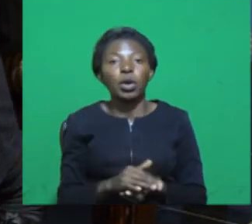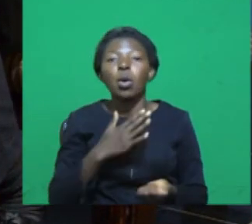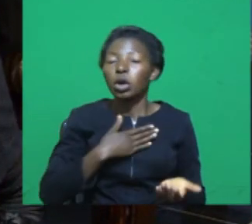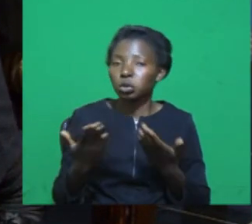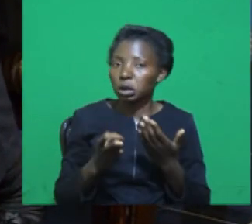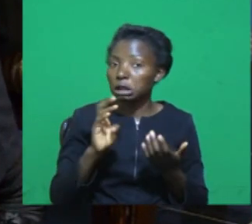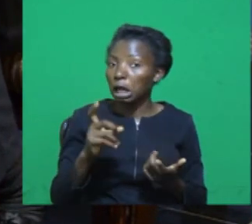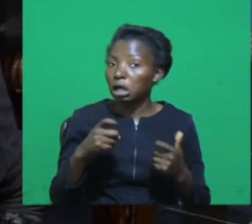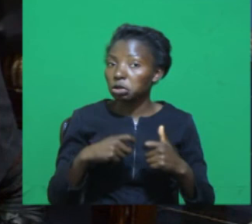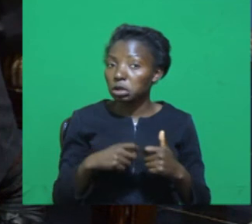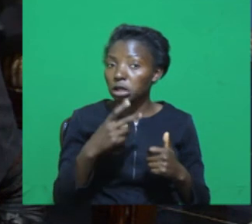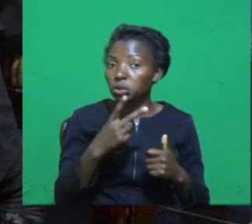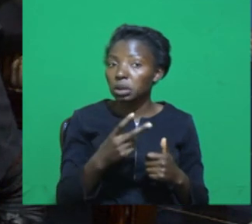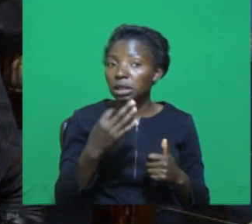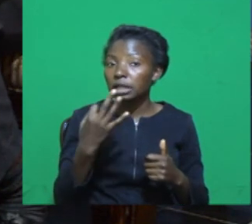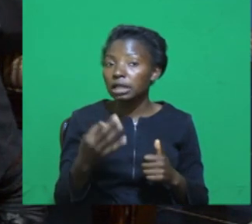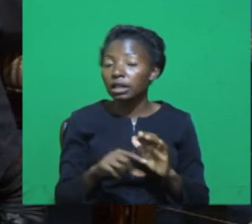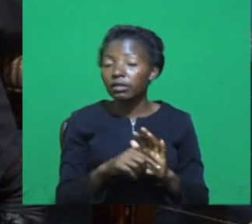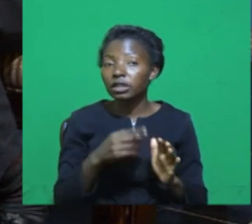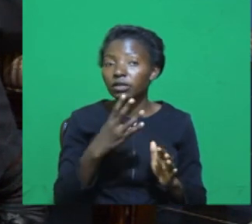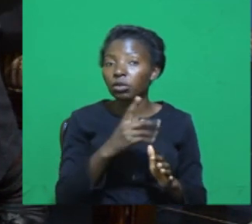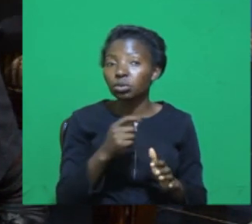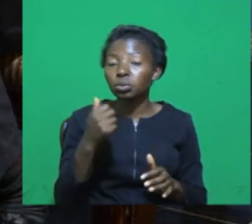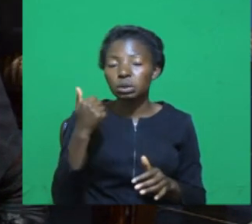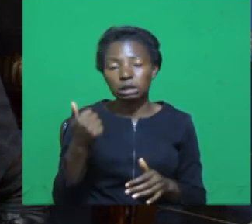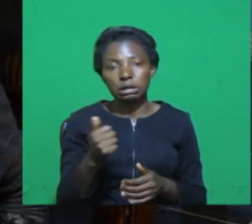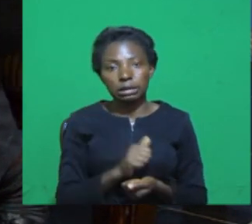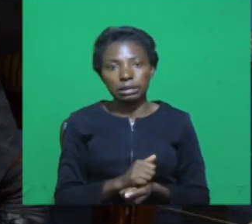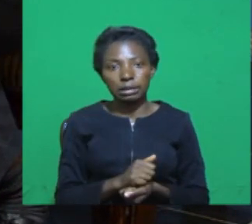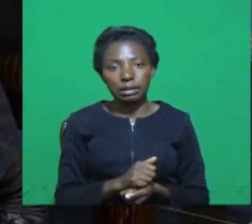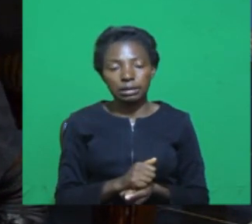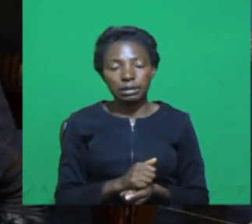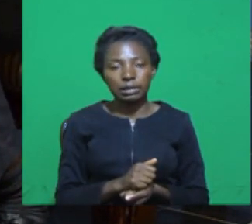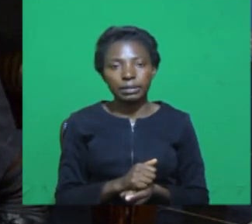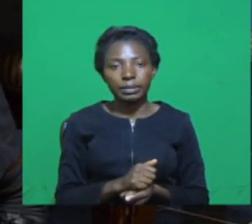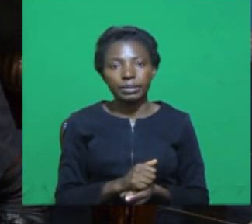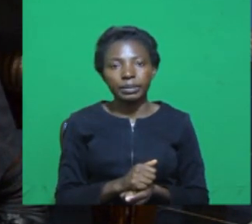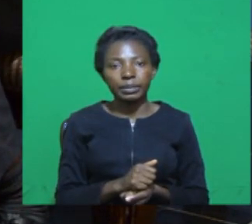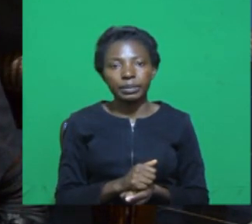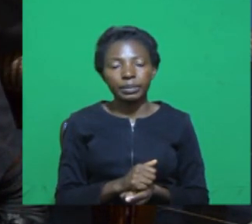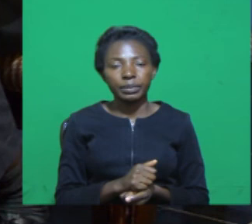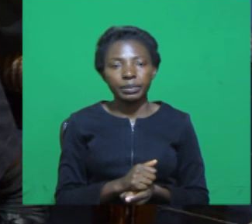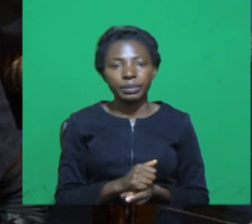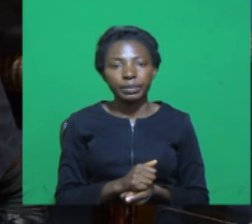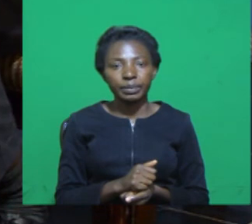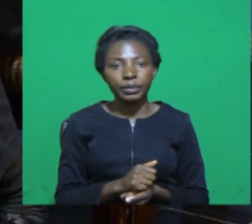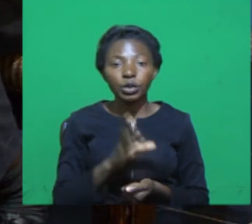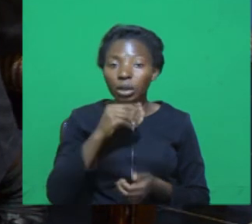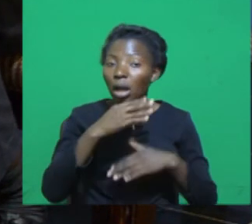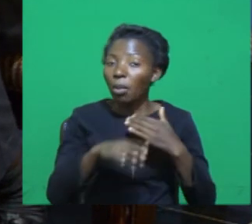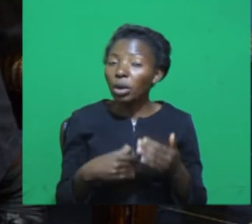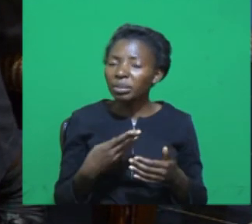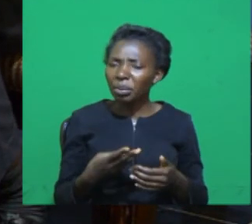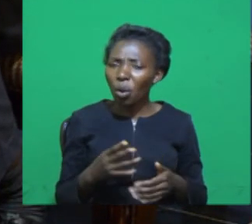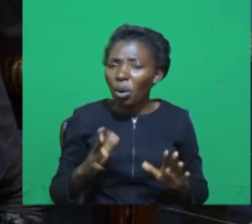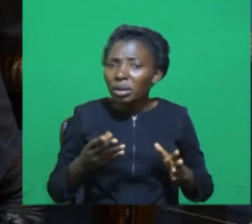verengai Exodus 33 verse 4 to 6. Tonzwa kambo. Pane pandiroda kuti tiskopesa panyaya iyoyi yezvinhu zvinongorembedzwa nevanhu